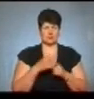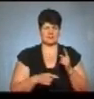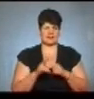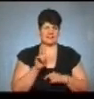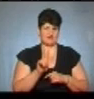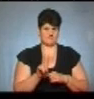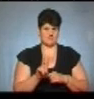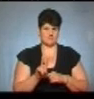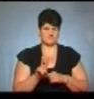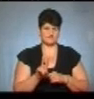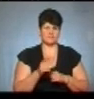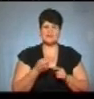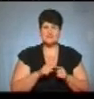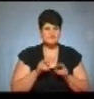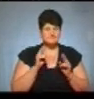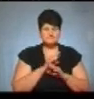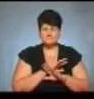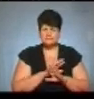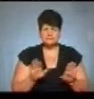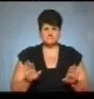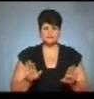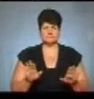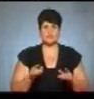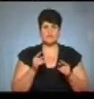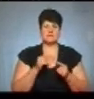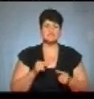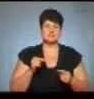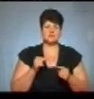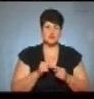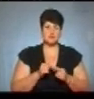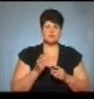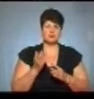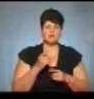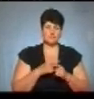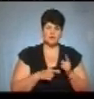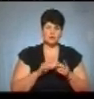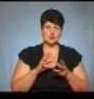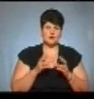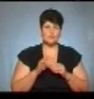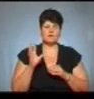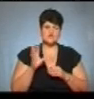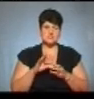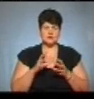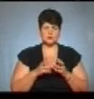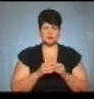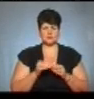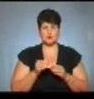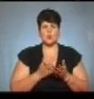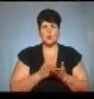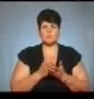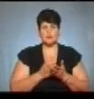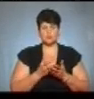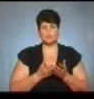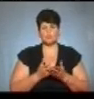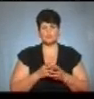два. Тобто, половина субсидії – це не так. Визначає, наполовину розділяється вся сума оплати за житлово-комунальних